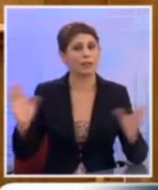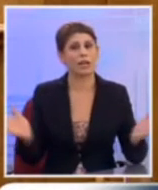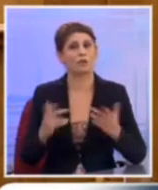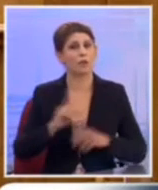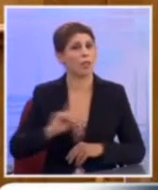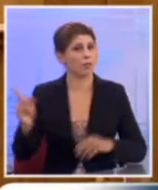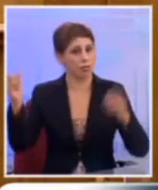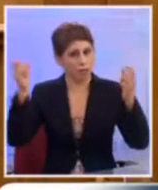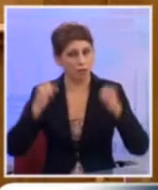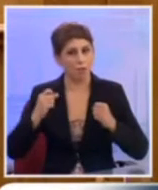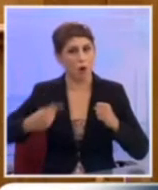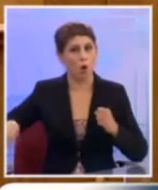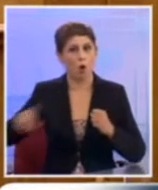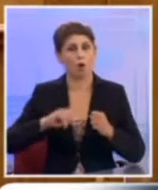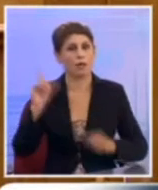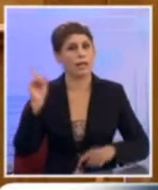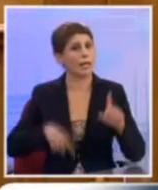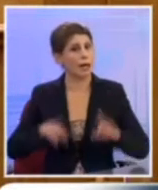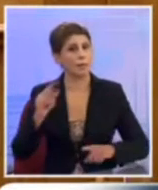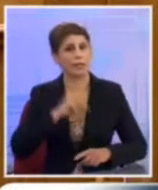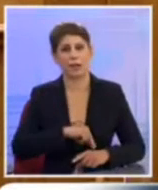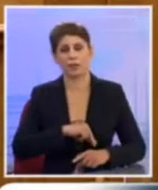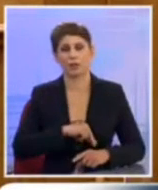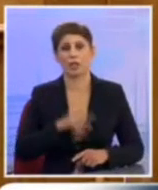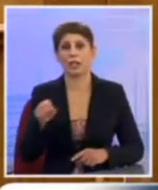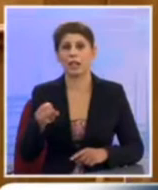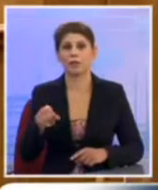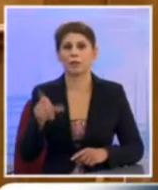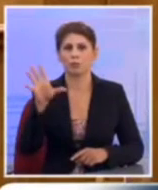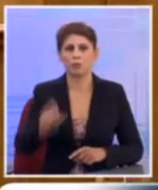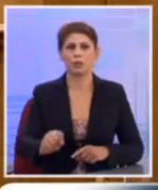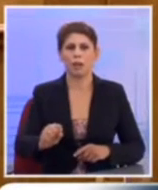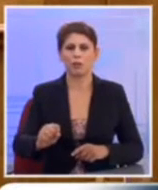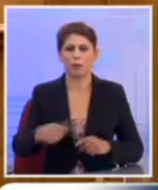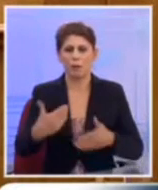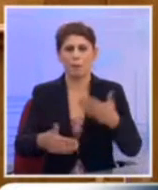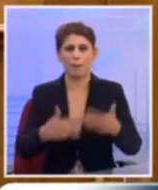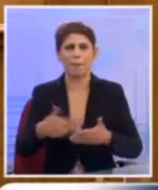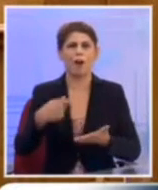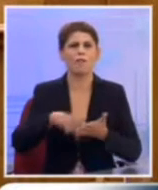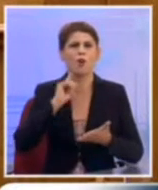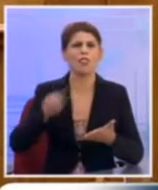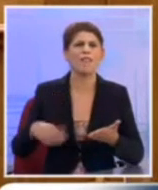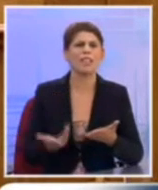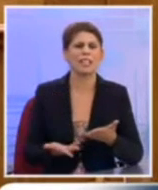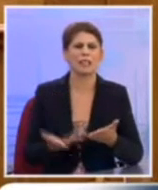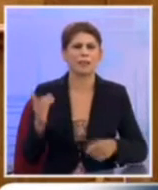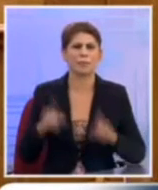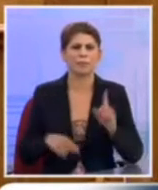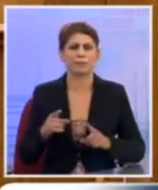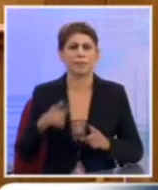όλοι. Κάποιοι κερδίζουν. Είναι αυτοί που τους πιάνουμε έναν έναν να φοροδιαφεύγουν